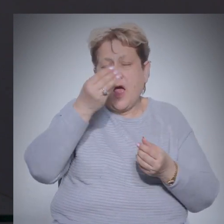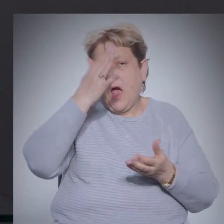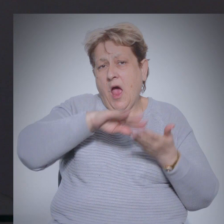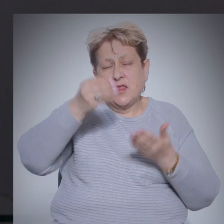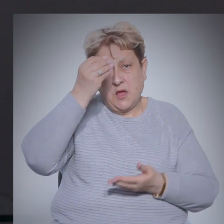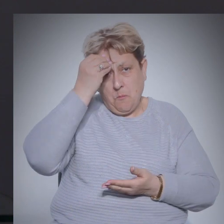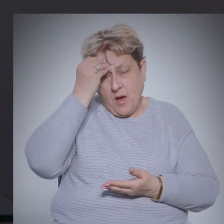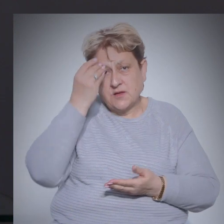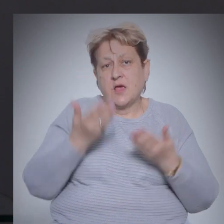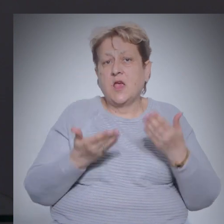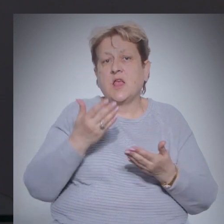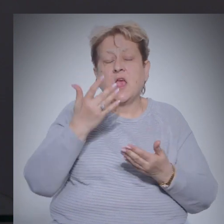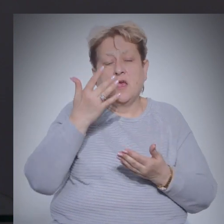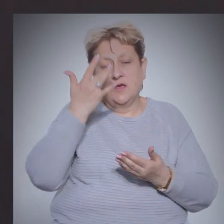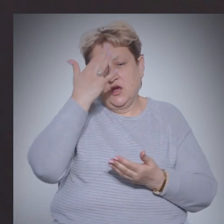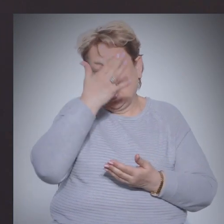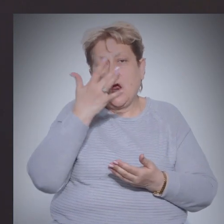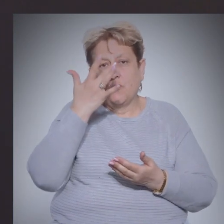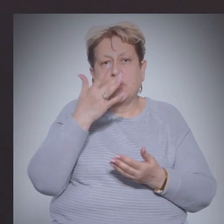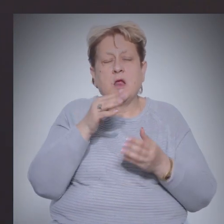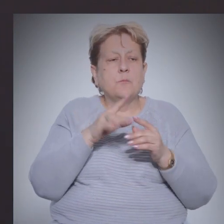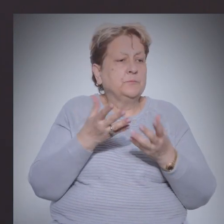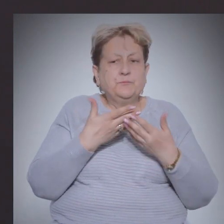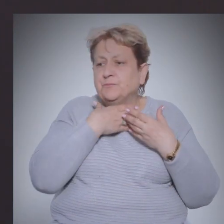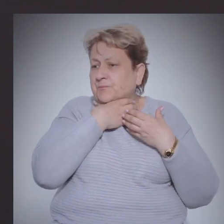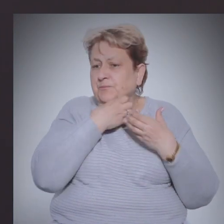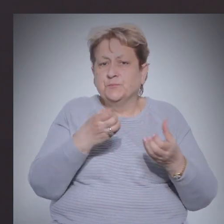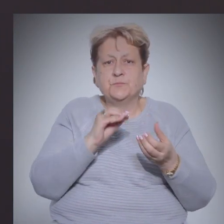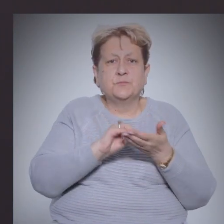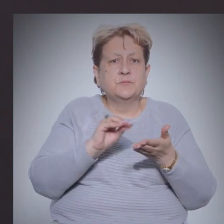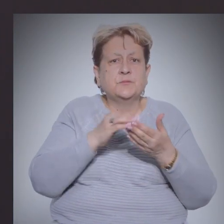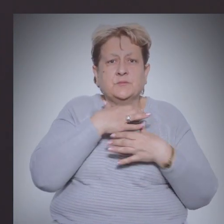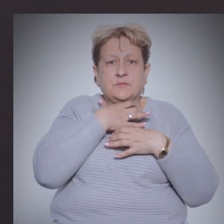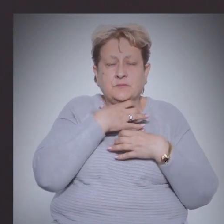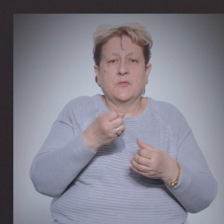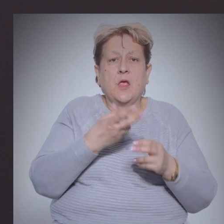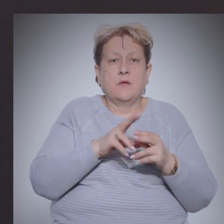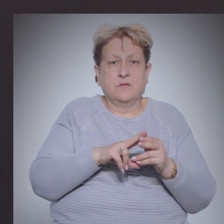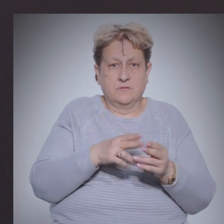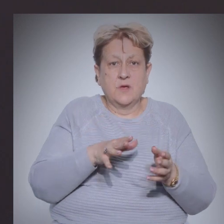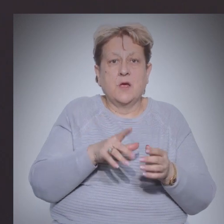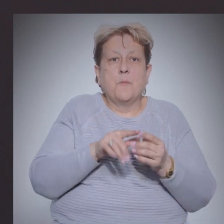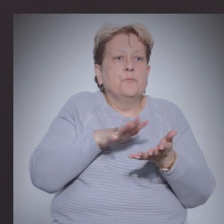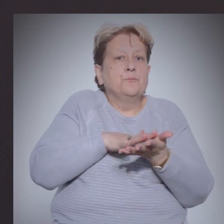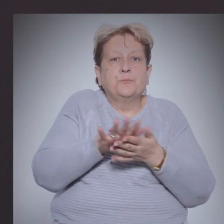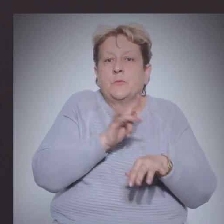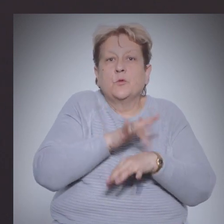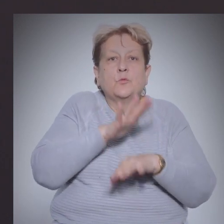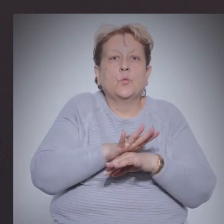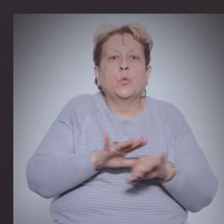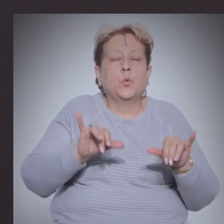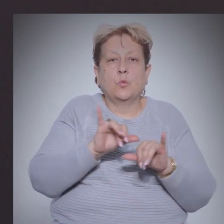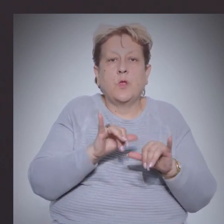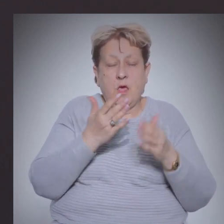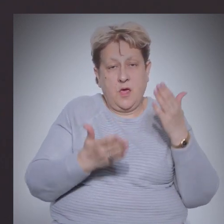գիտություն անիմաստը և ավելորդ, եթե երևութներ սպարում են ամբողջ էությունը։